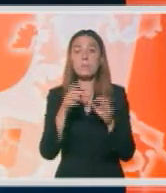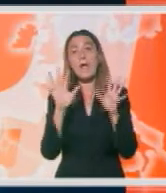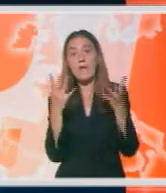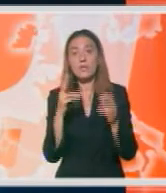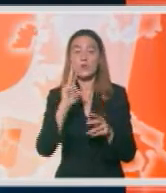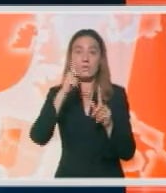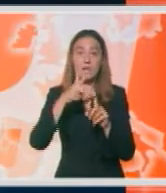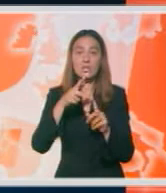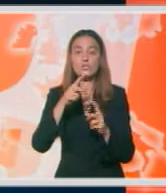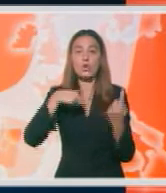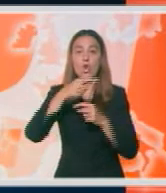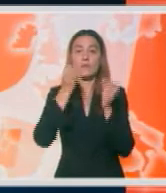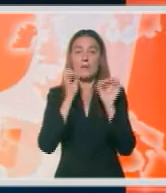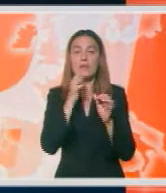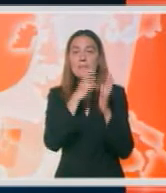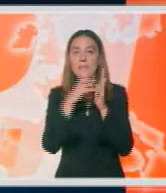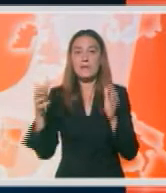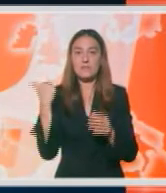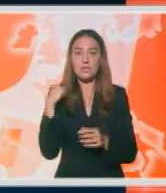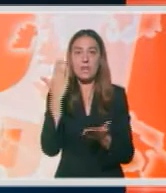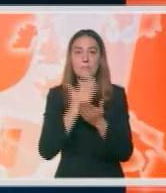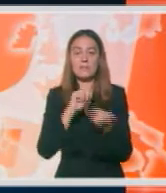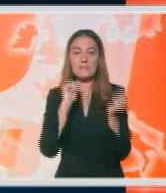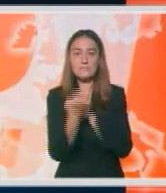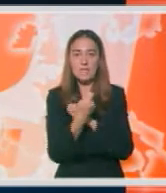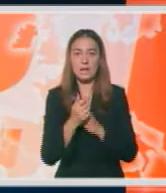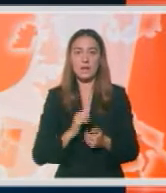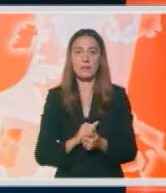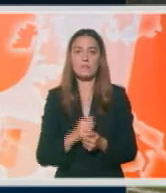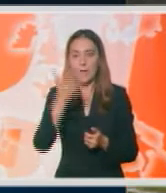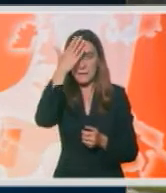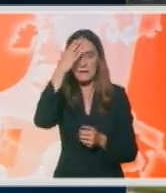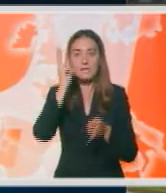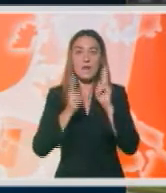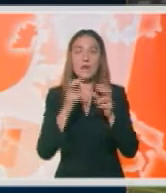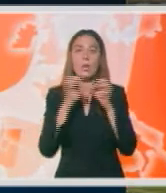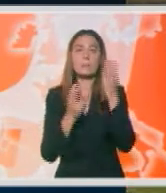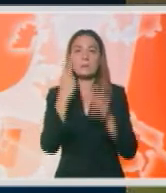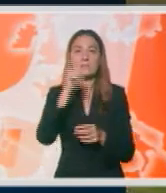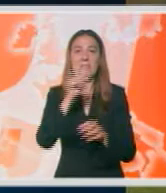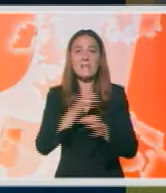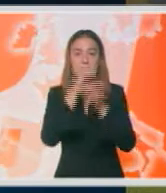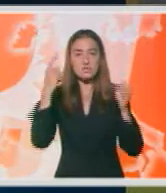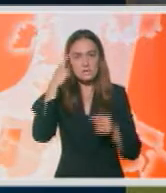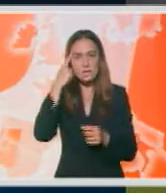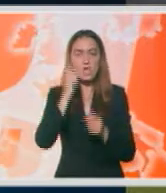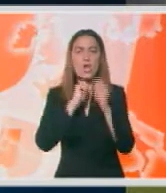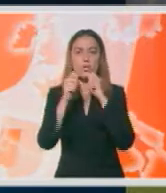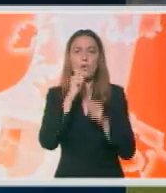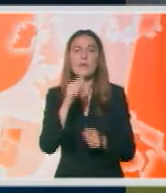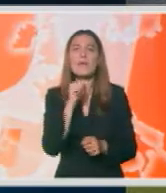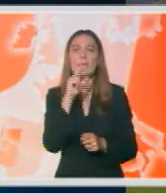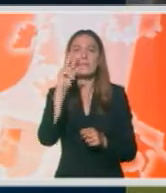eventualno treće kolo kvalifikacija i nastavak sezone biti izmenjena. Partizan se, kako BD2 nezvanično saznaje, dogovorio sa